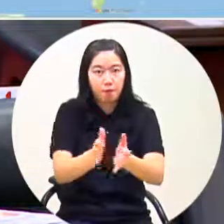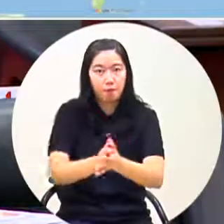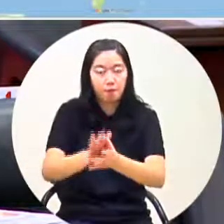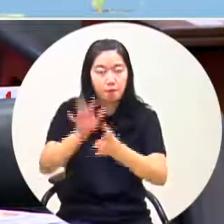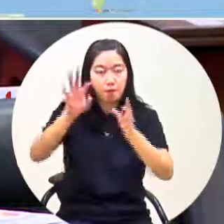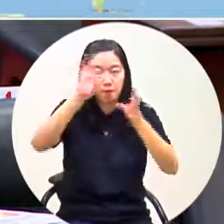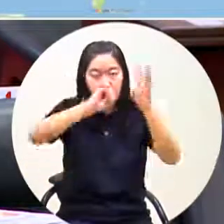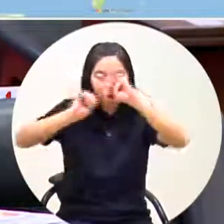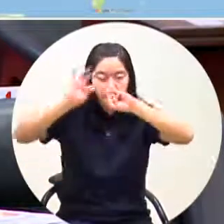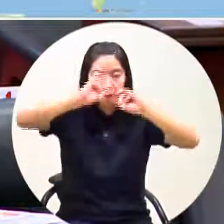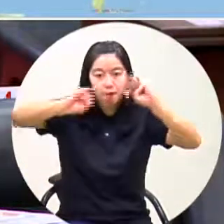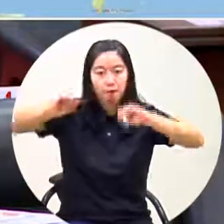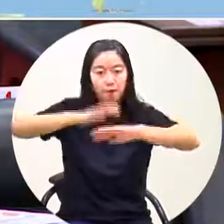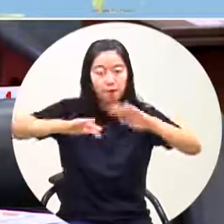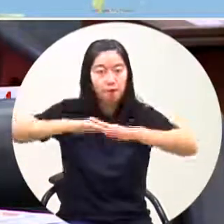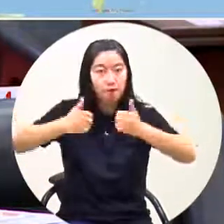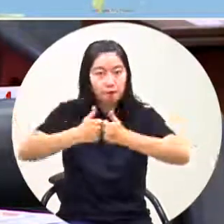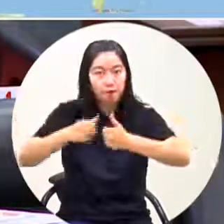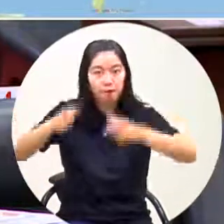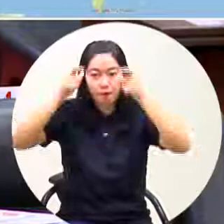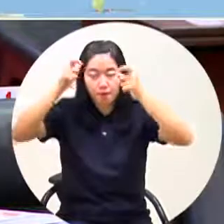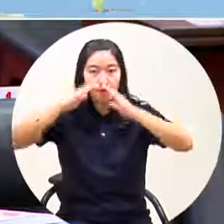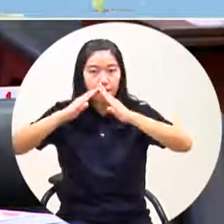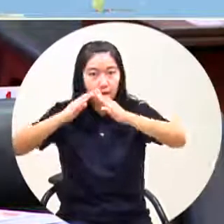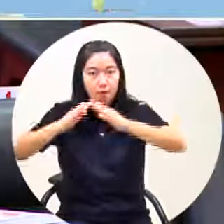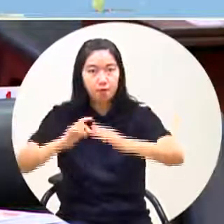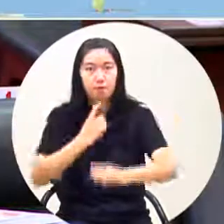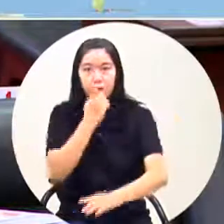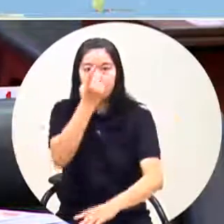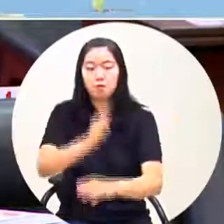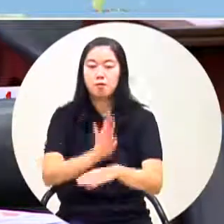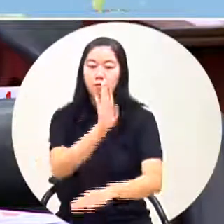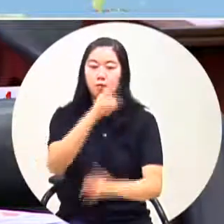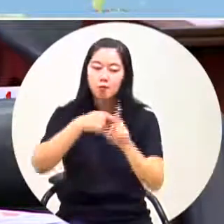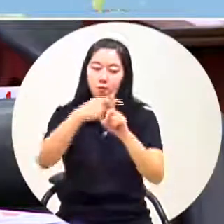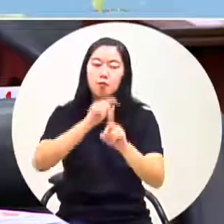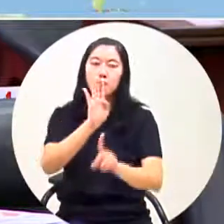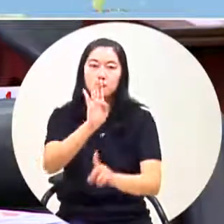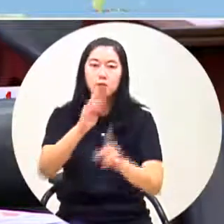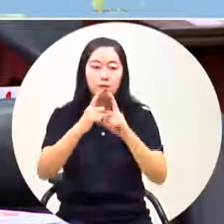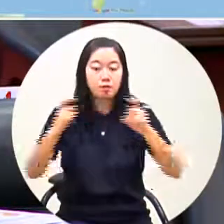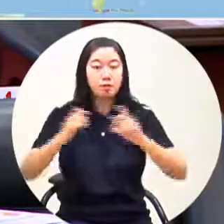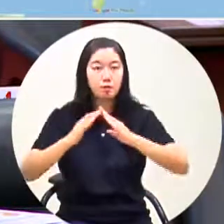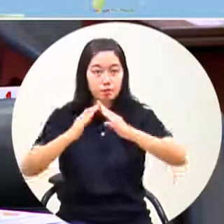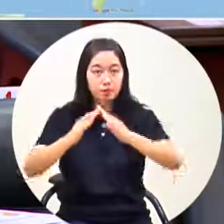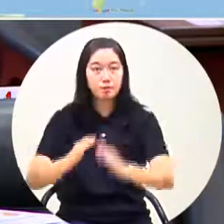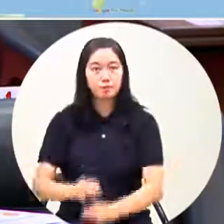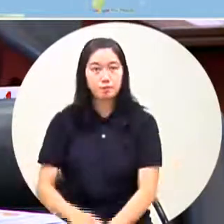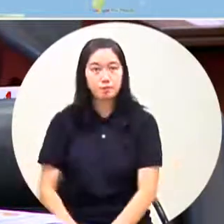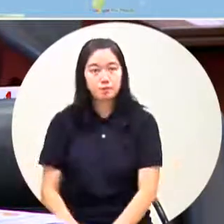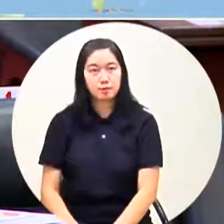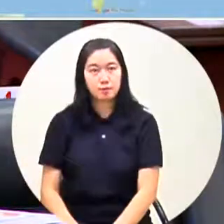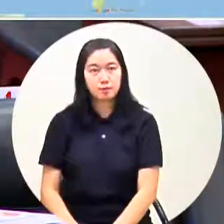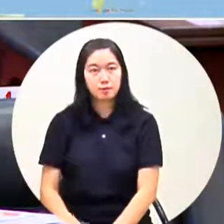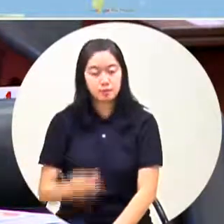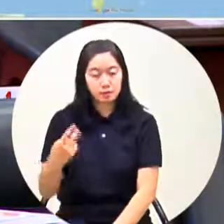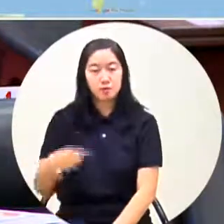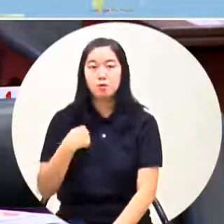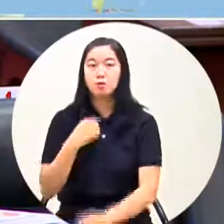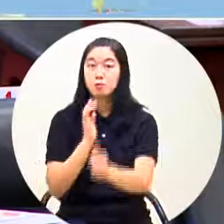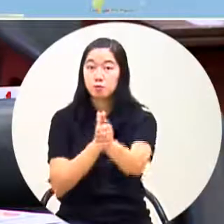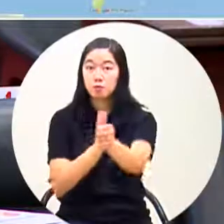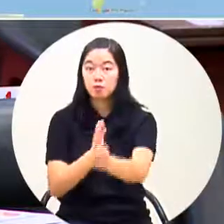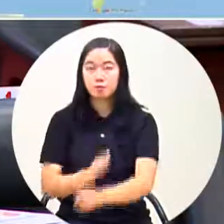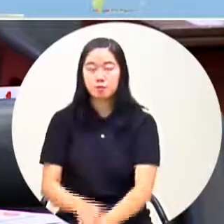哈，高雄市只能是一个 B 级的一个城市啊哈。啊，本席还是要再请问局长哦，